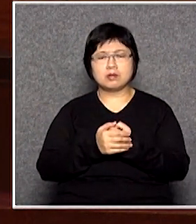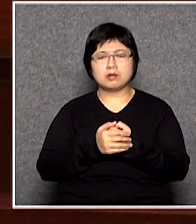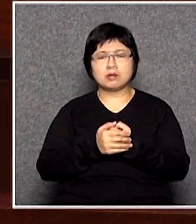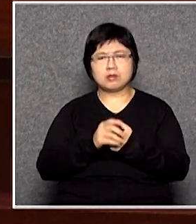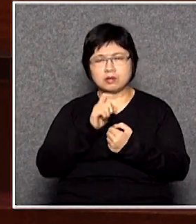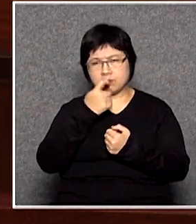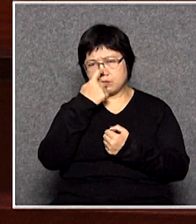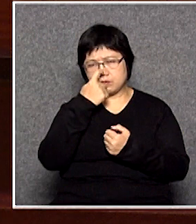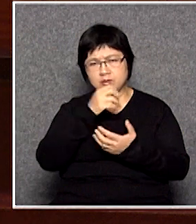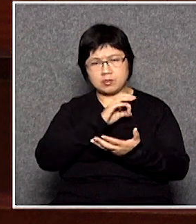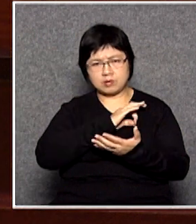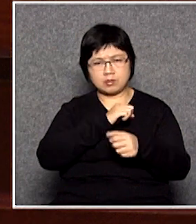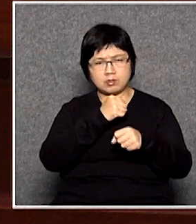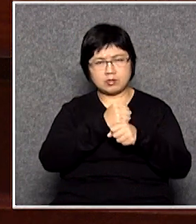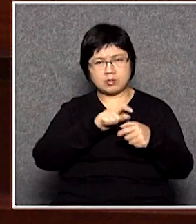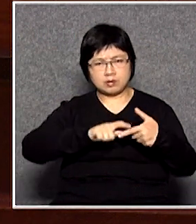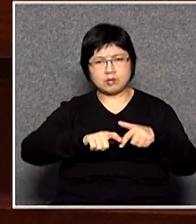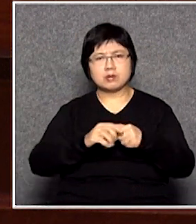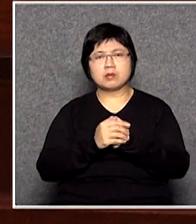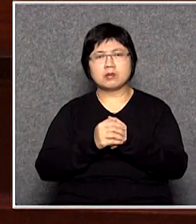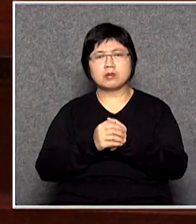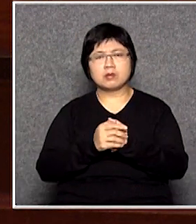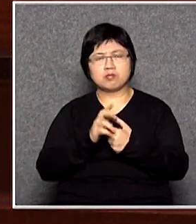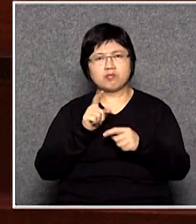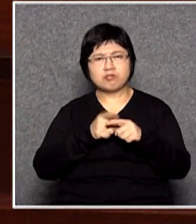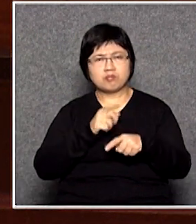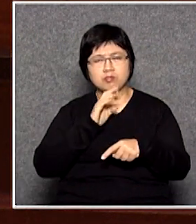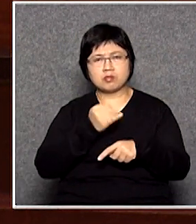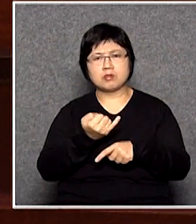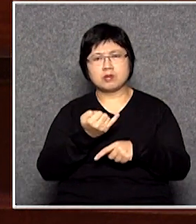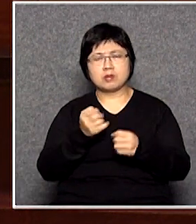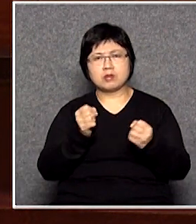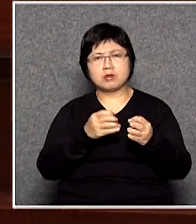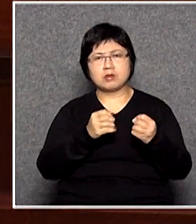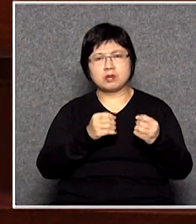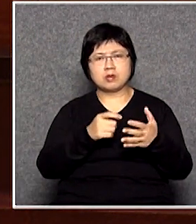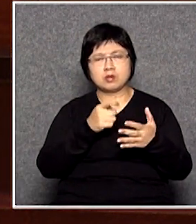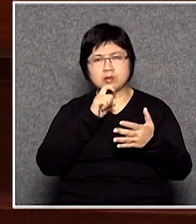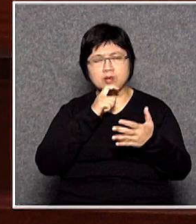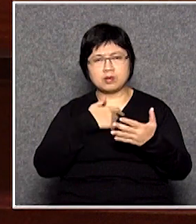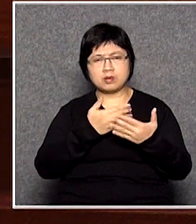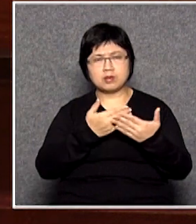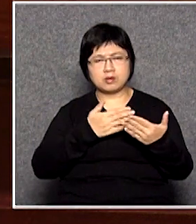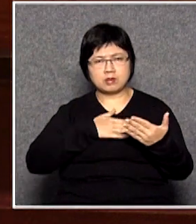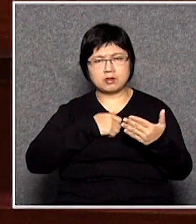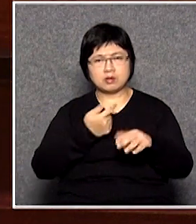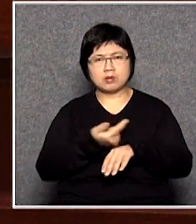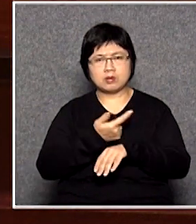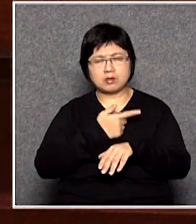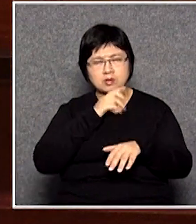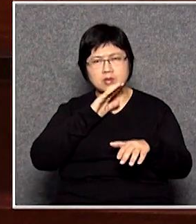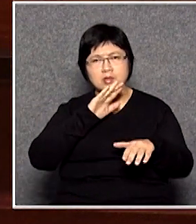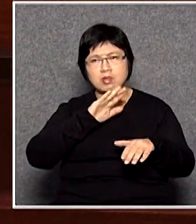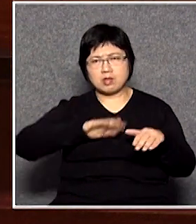英國下議會的做法，下議院的做法其實都不理想的，因為會議紀要準備需時，往往滯後一兩個